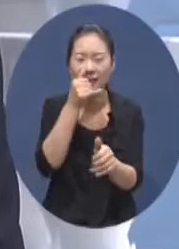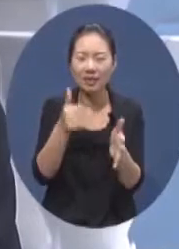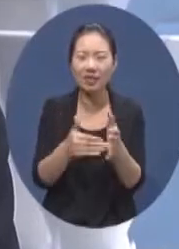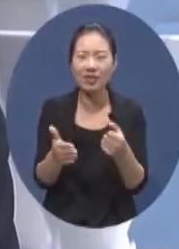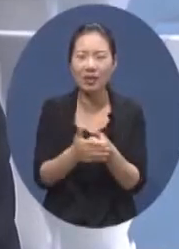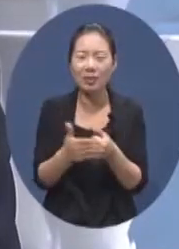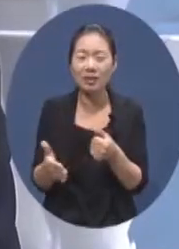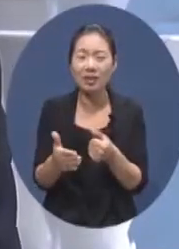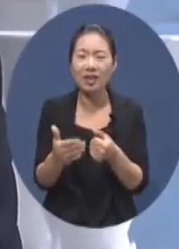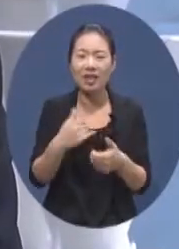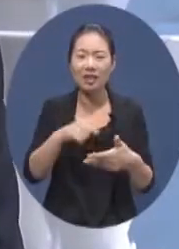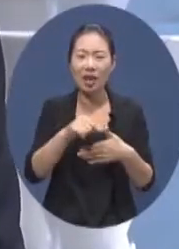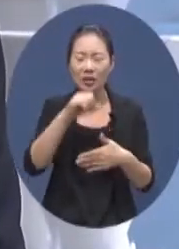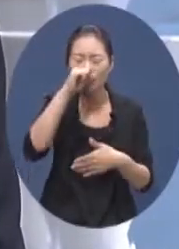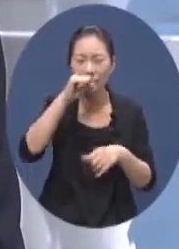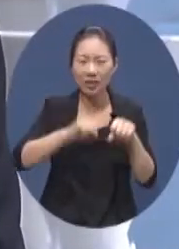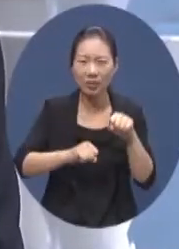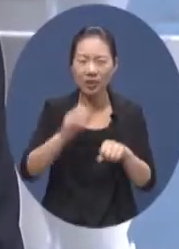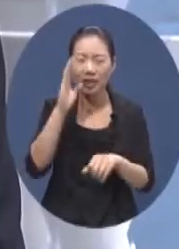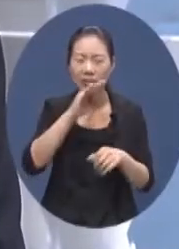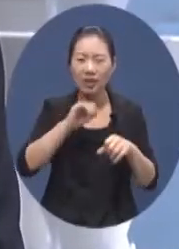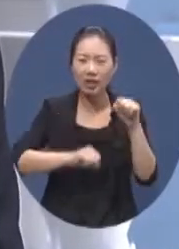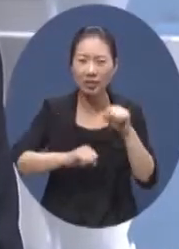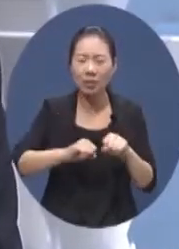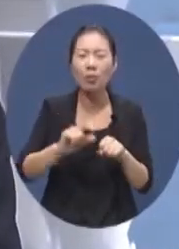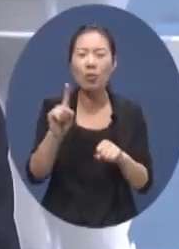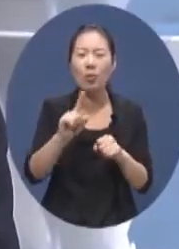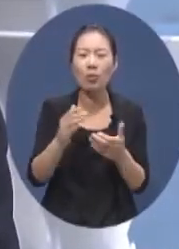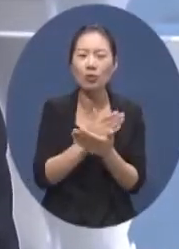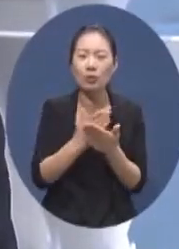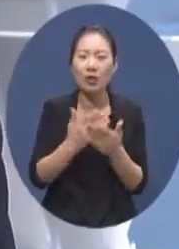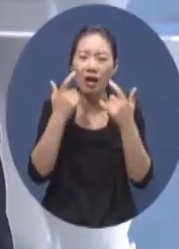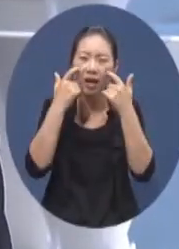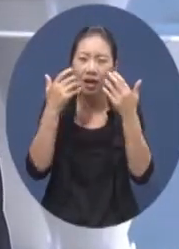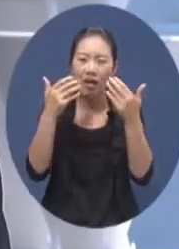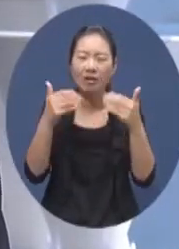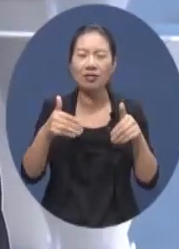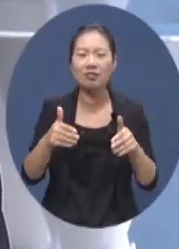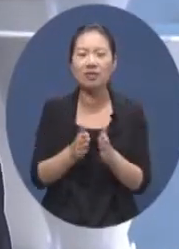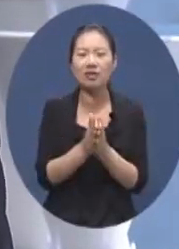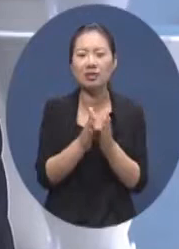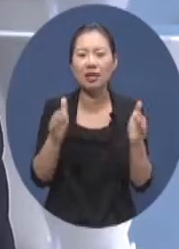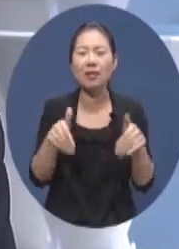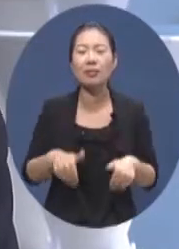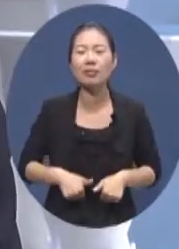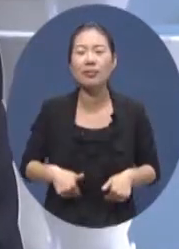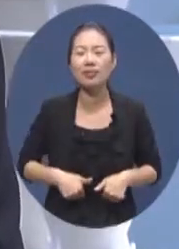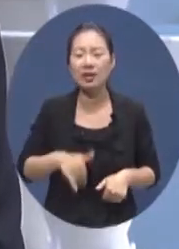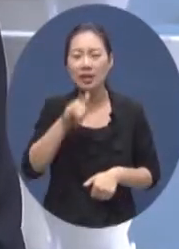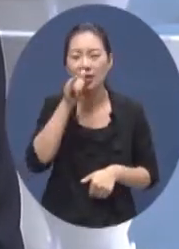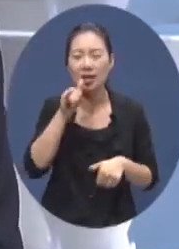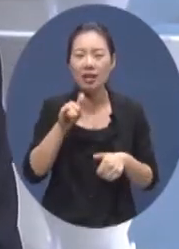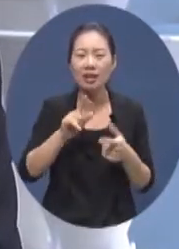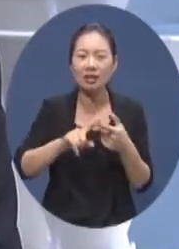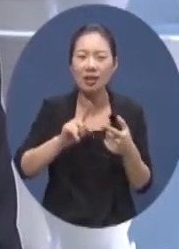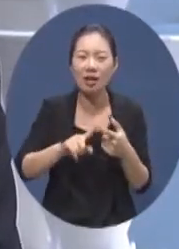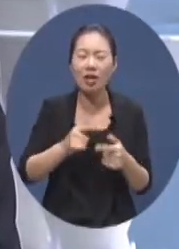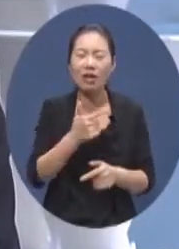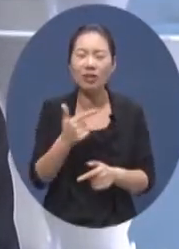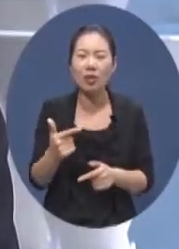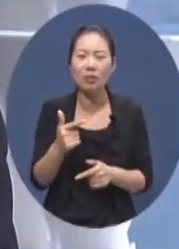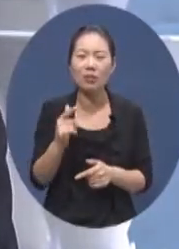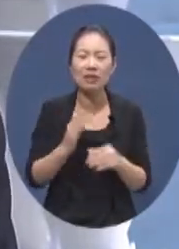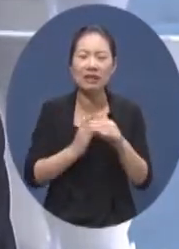텐데요. 아이가 좋은 행동과 나쁜 행동이 어떤 것인지는 구분을 하기 이제 시작을 해야 되죠. 근데 이제 그런 것들이